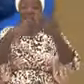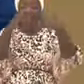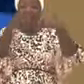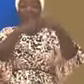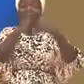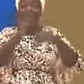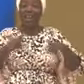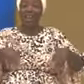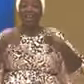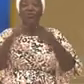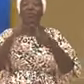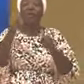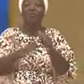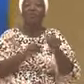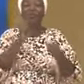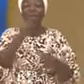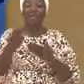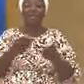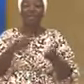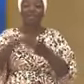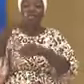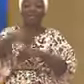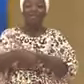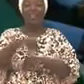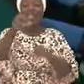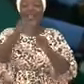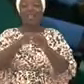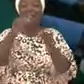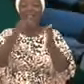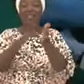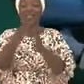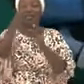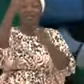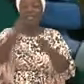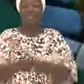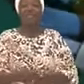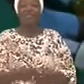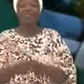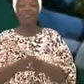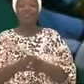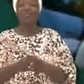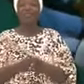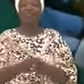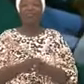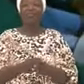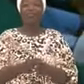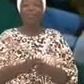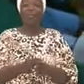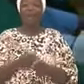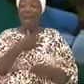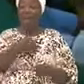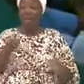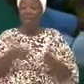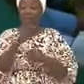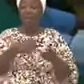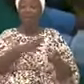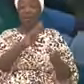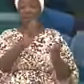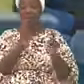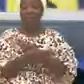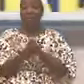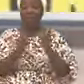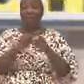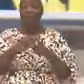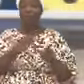vi ll ce soin à chacun ce soit au nom de jésus et que vous répondrez